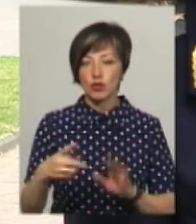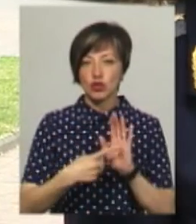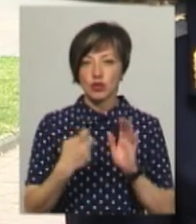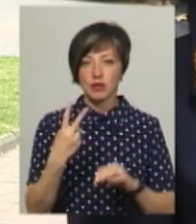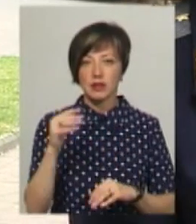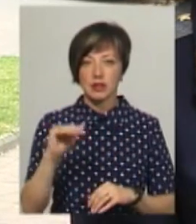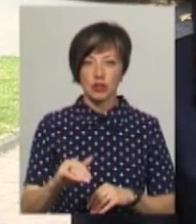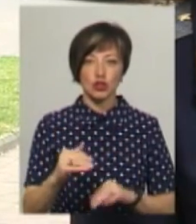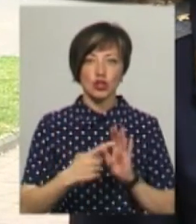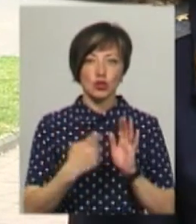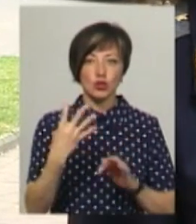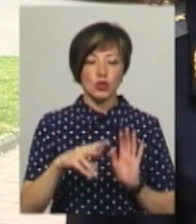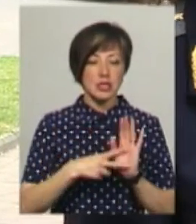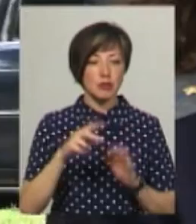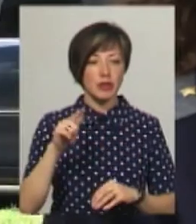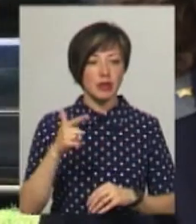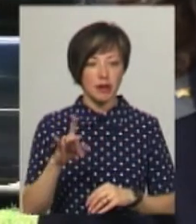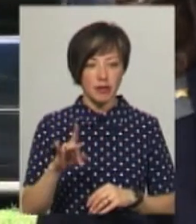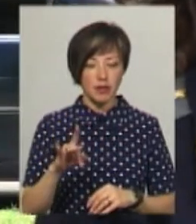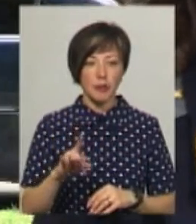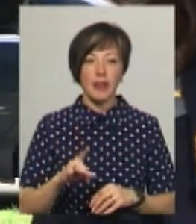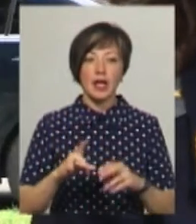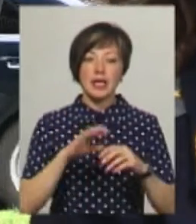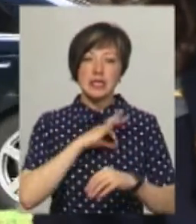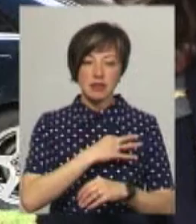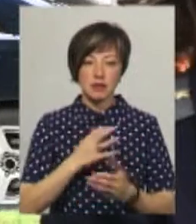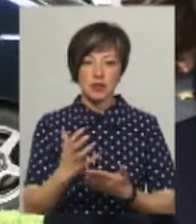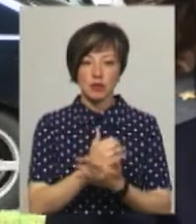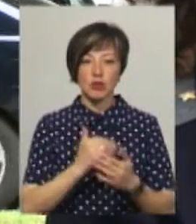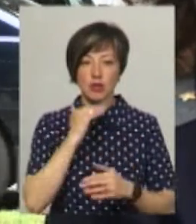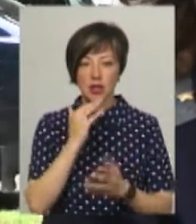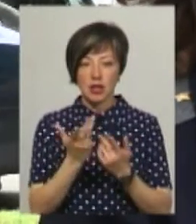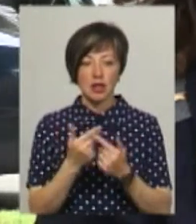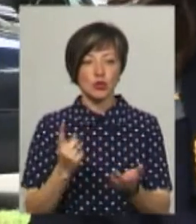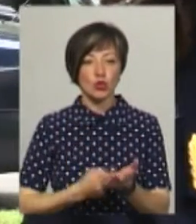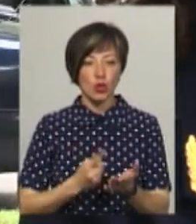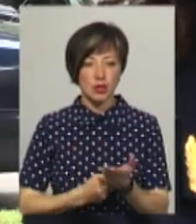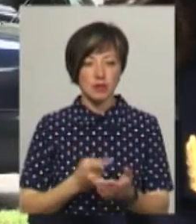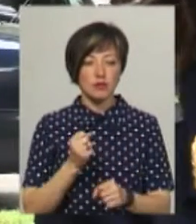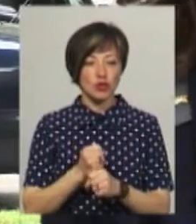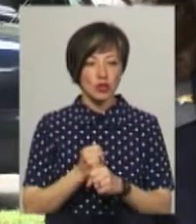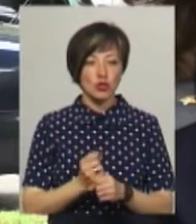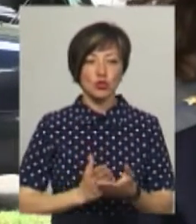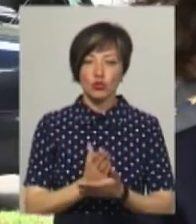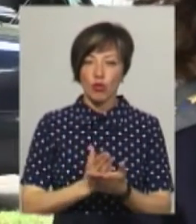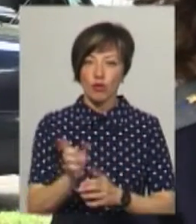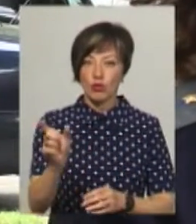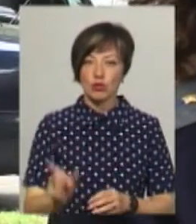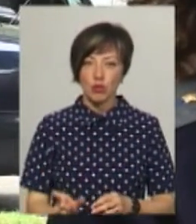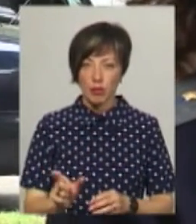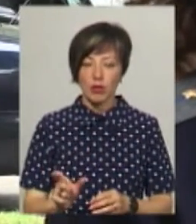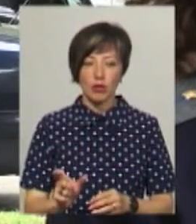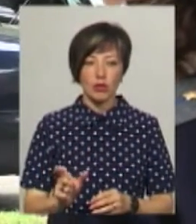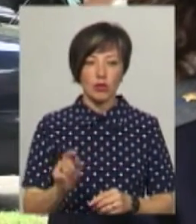мільйон 602 тисячі 647 гривень. Слідством зібрано достатню кількість доказів вчинення службовою особою